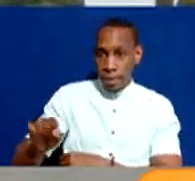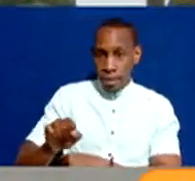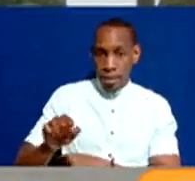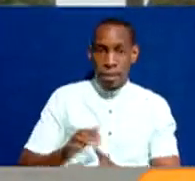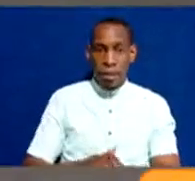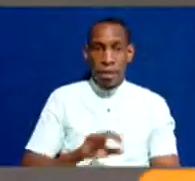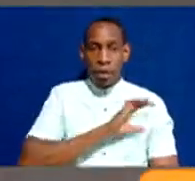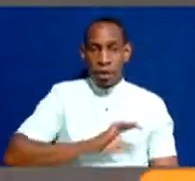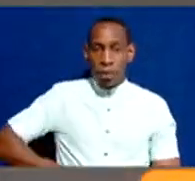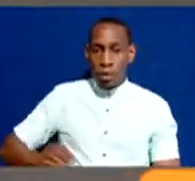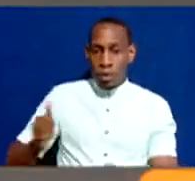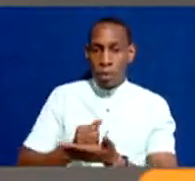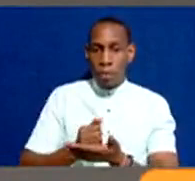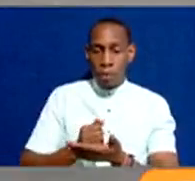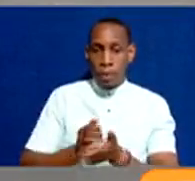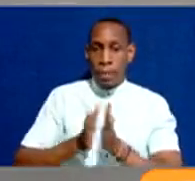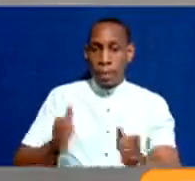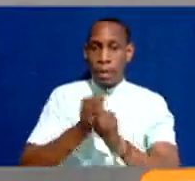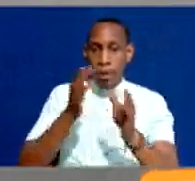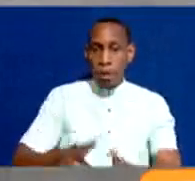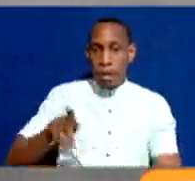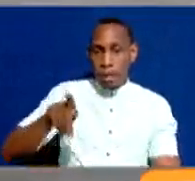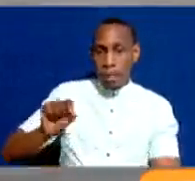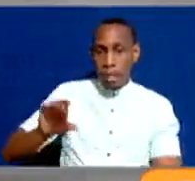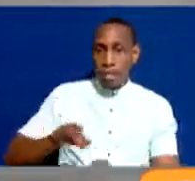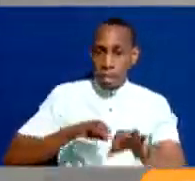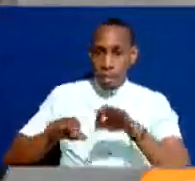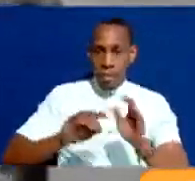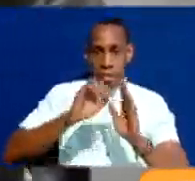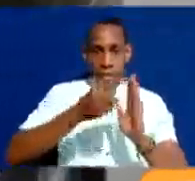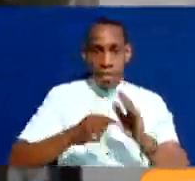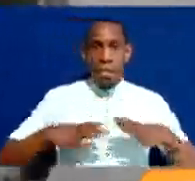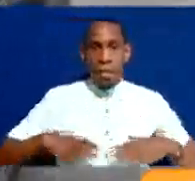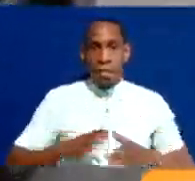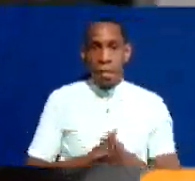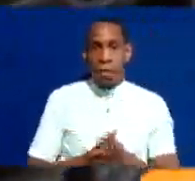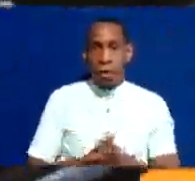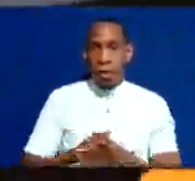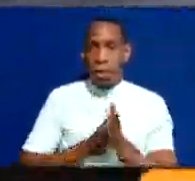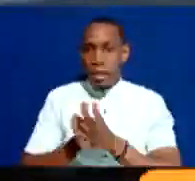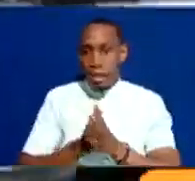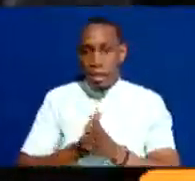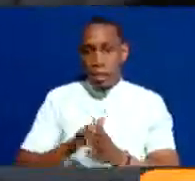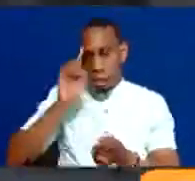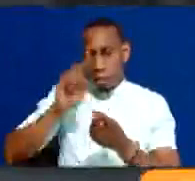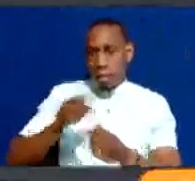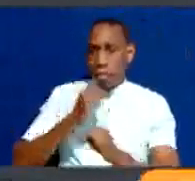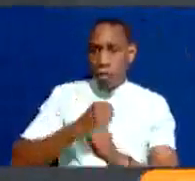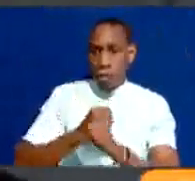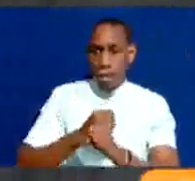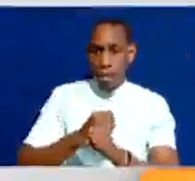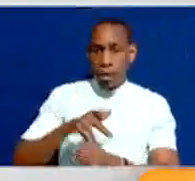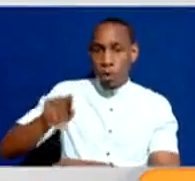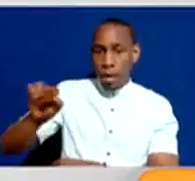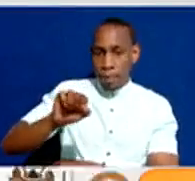tume ya kuwaajiri wafanyikazi wa umma PSC imeweka wazi orodha ya watu walio mbioni kusaka kibarua cha katibu wa